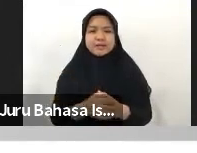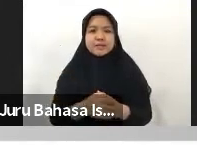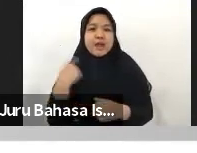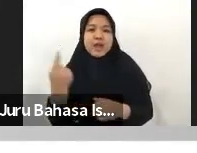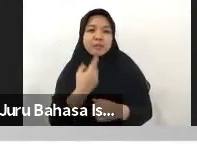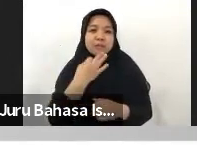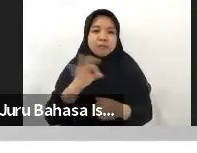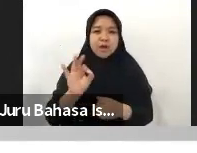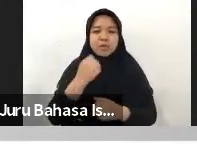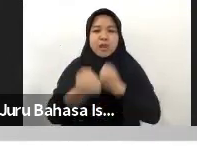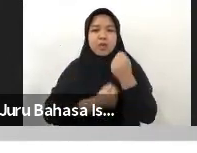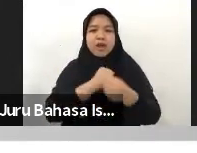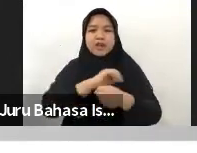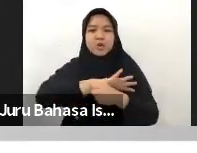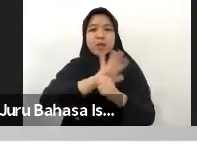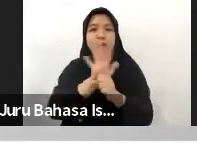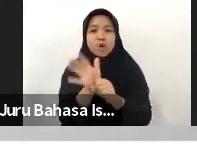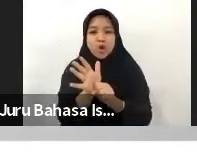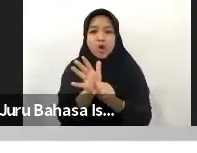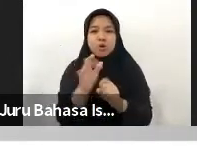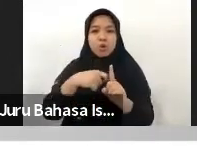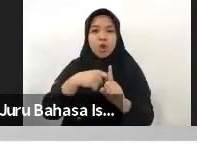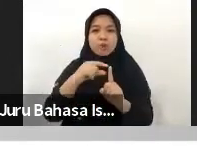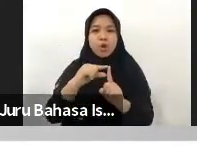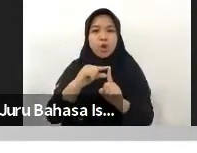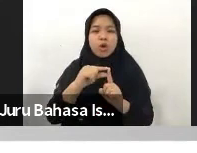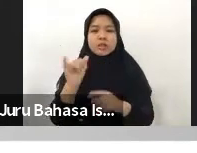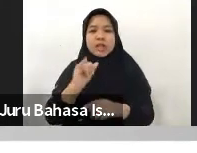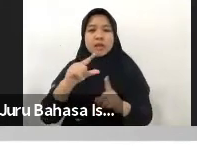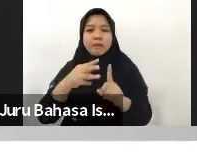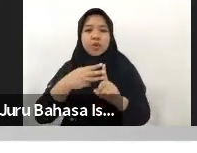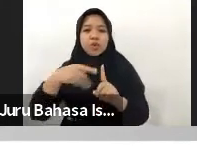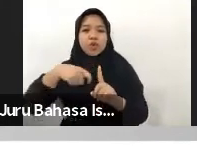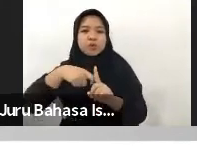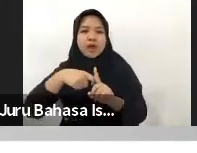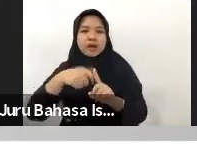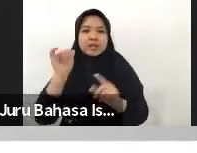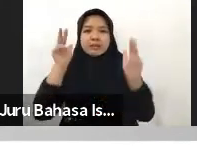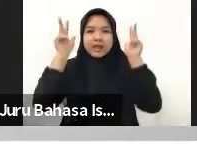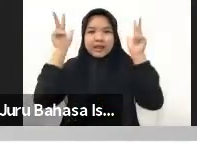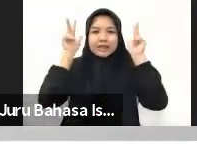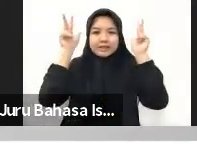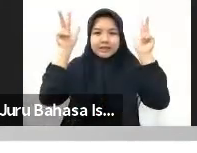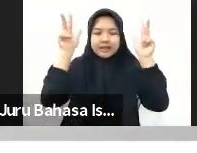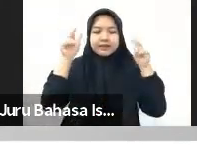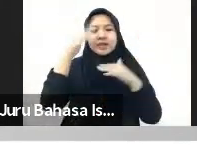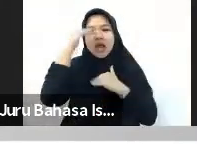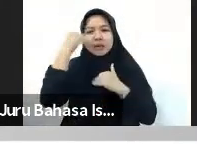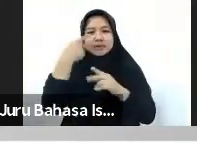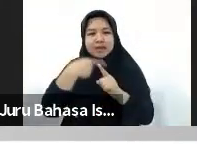lakukan di Kulon Progo, kemudian di Bulukumba, dan di NTT. Nah, harapannya akan lebih luas